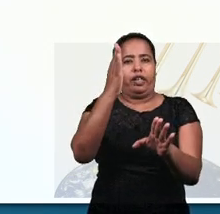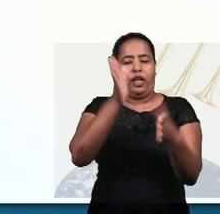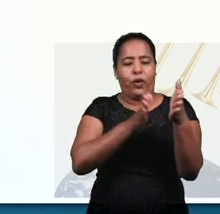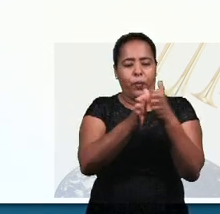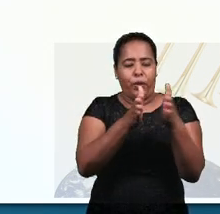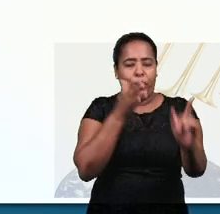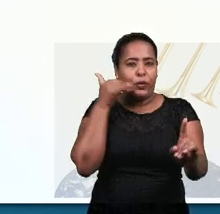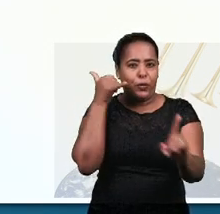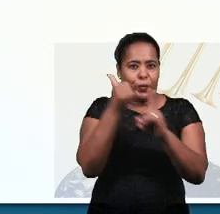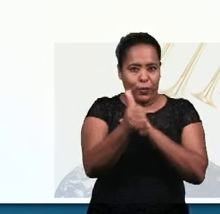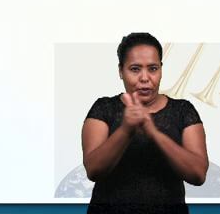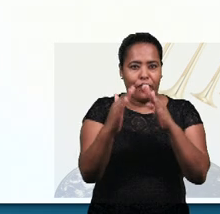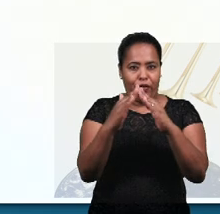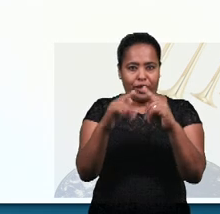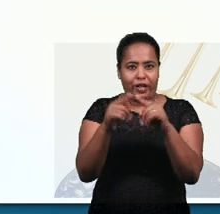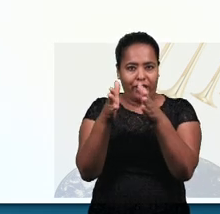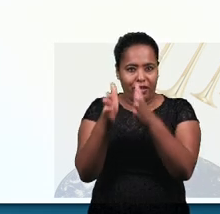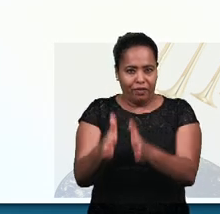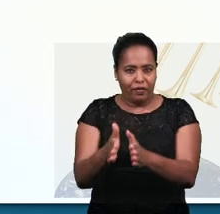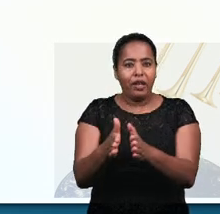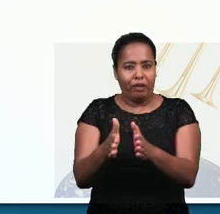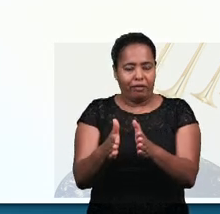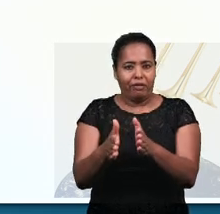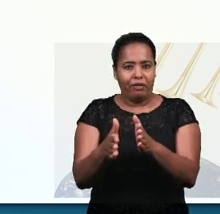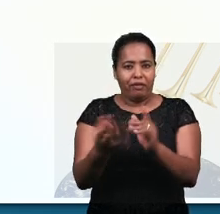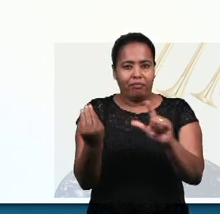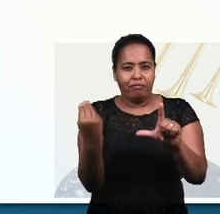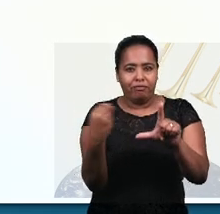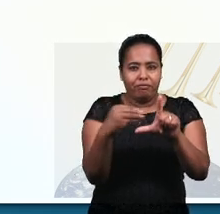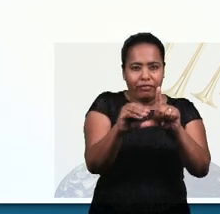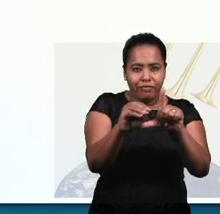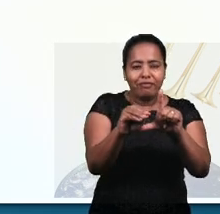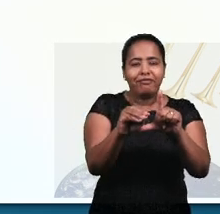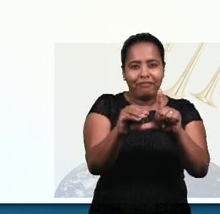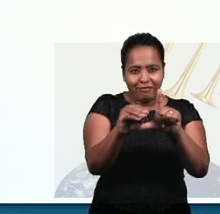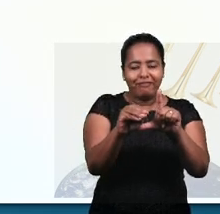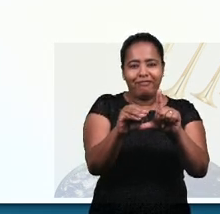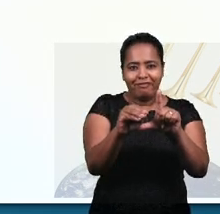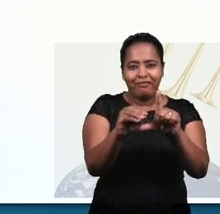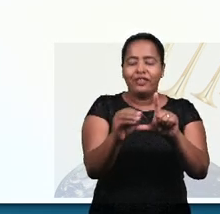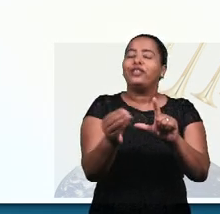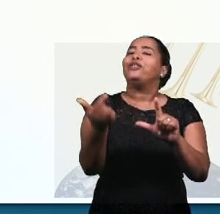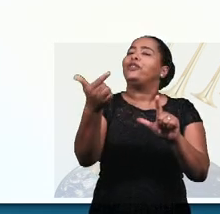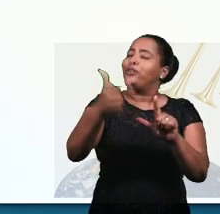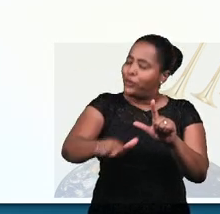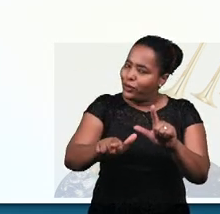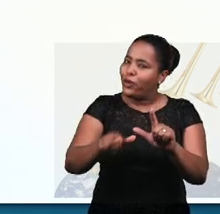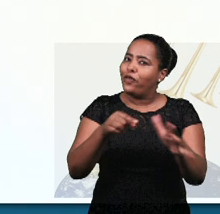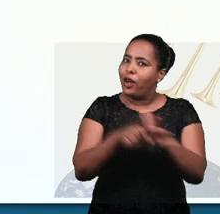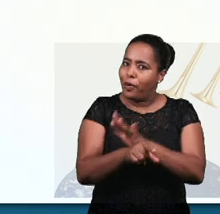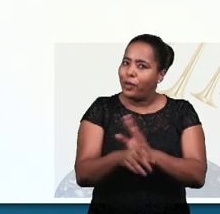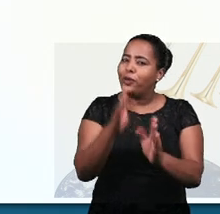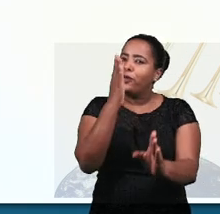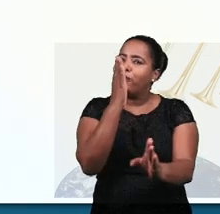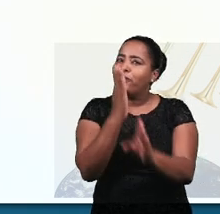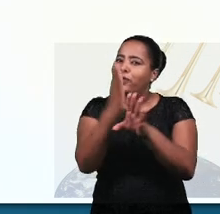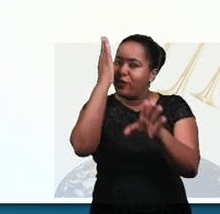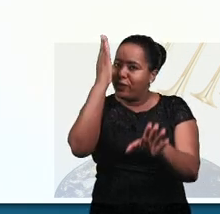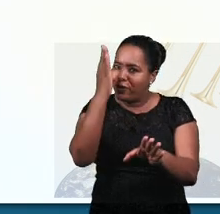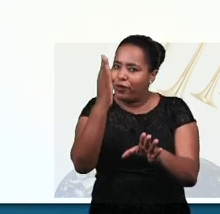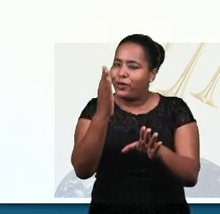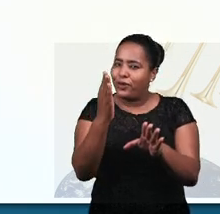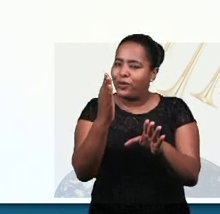de l'Église. Donc, vous allez faire une application prophétique de ce texte. Je vais lire à nouveau. Identifier et